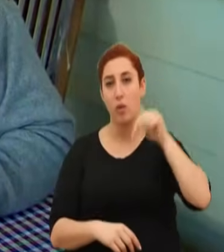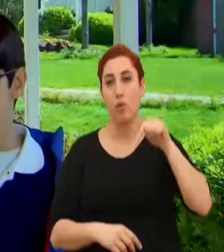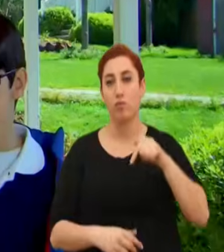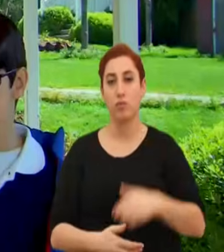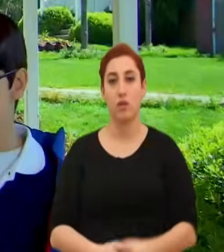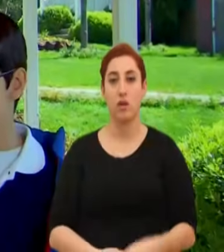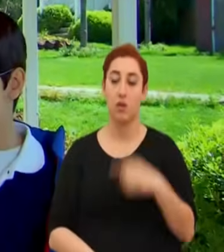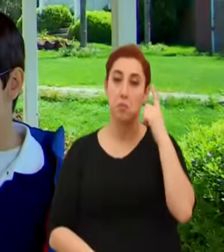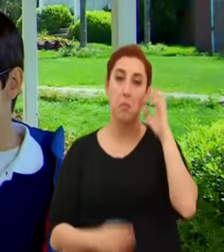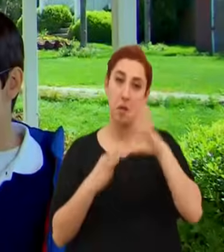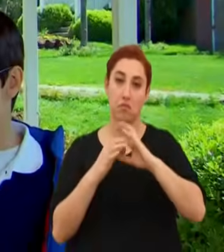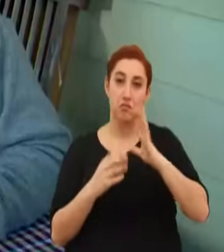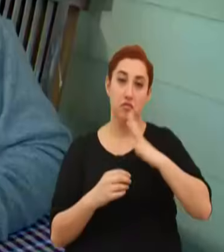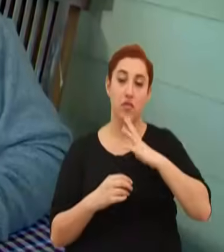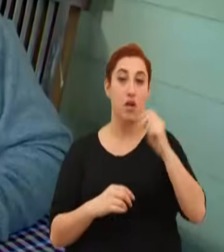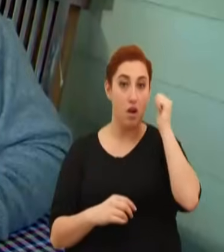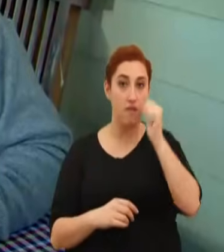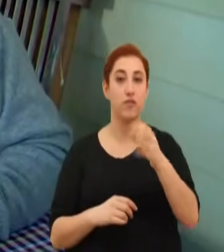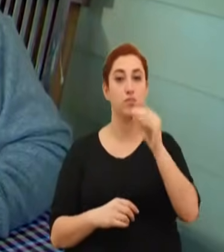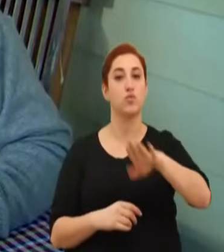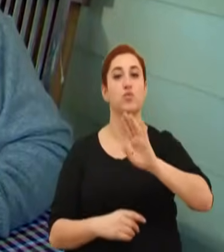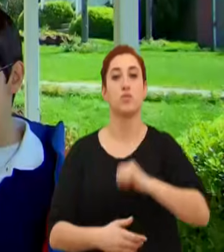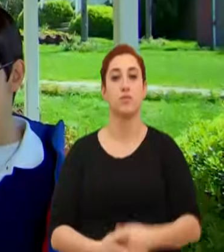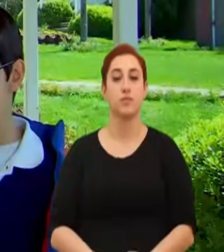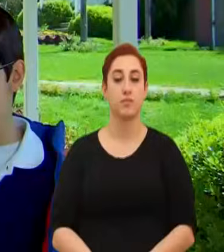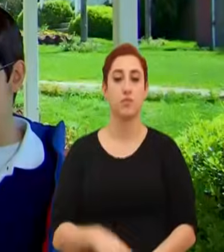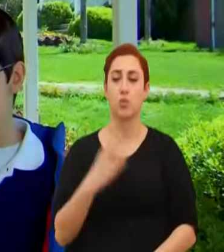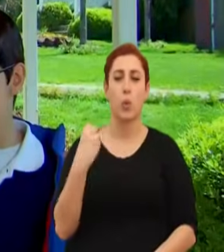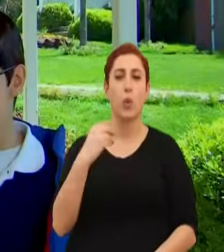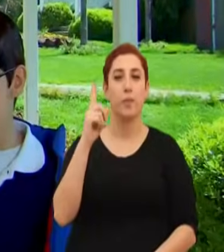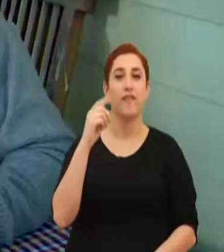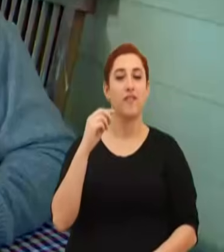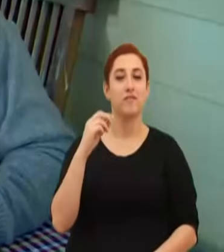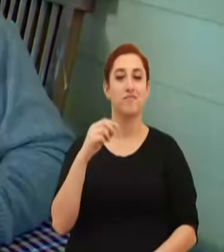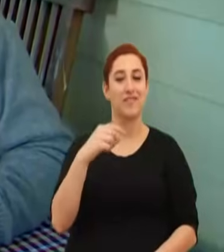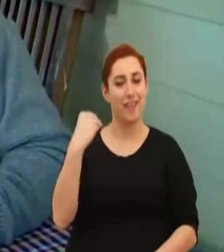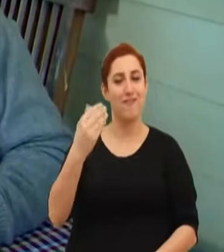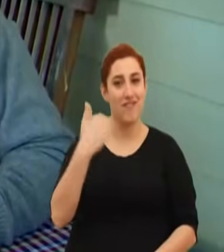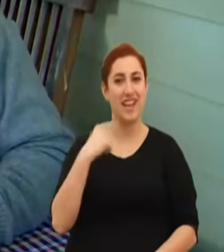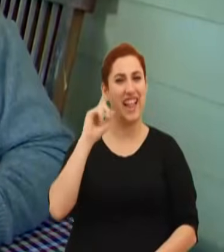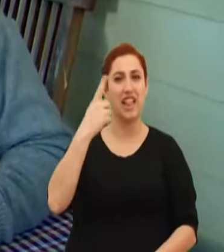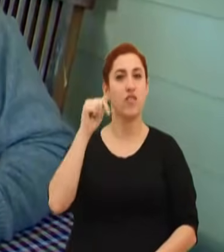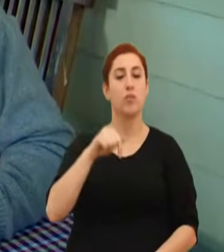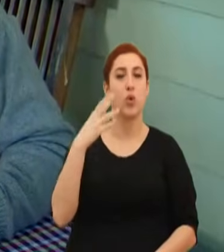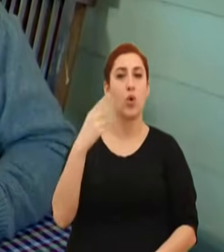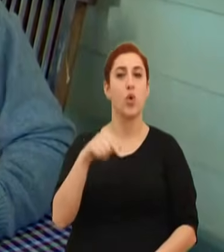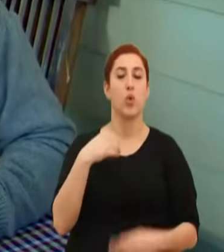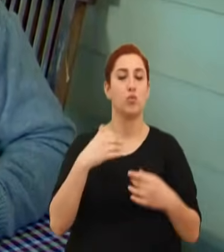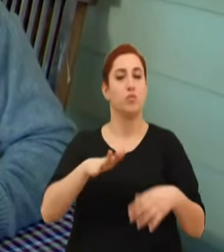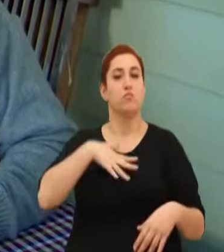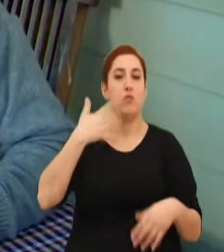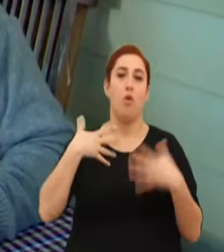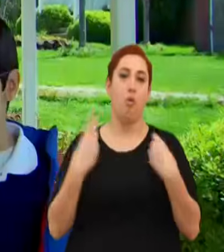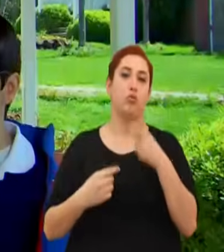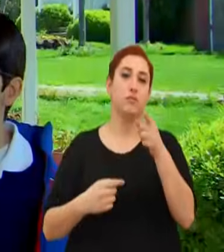bunlara. Mantıklı Şükrü abi. Aferin Junior. Bana çok büyük bir kıyak yaptın. İlk defa bu kadar gurur